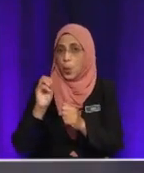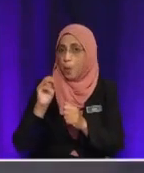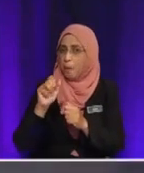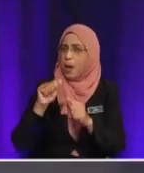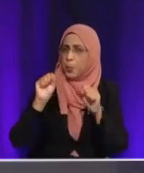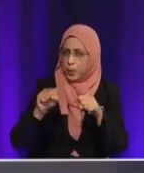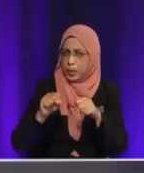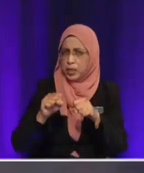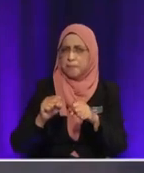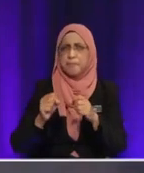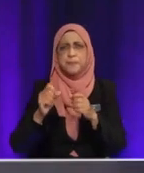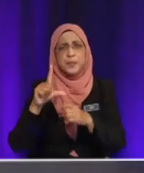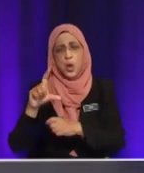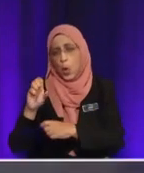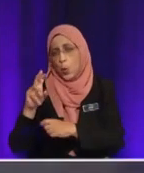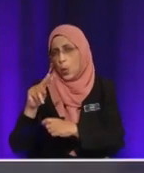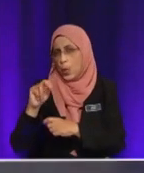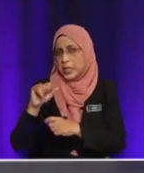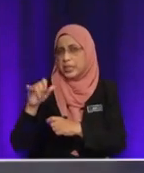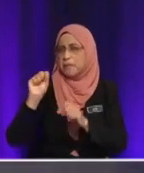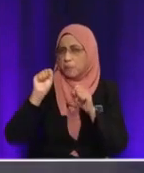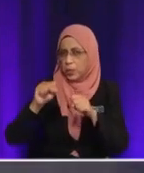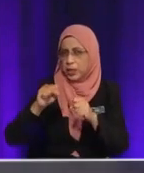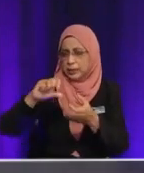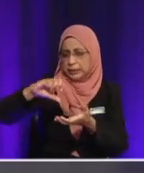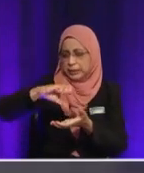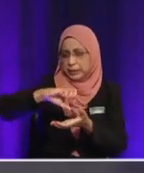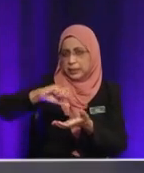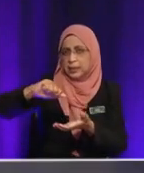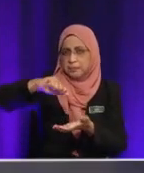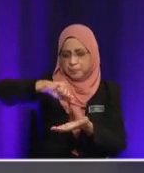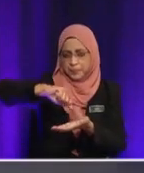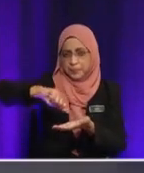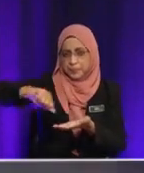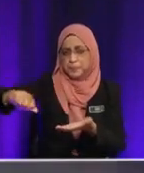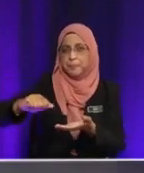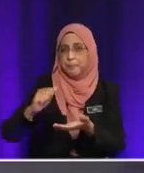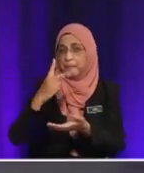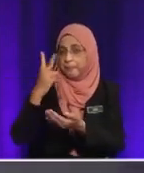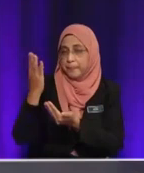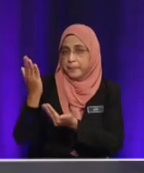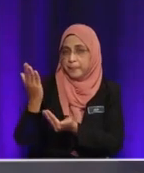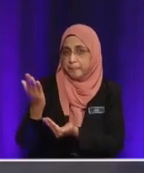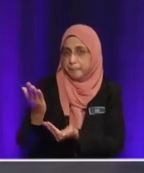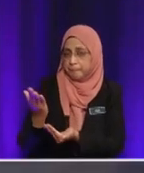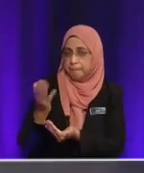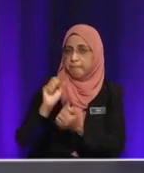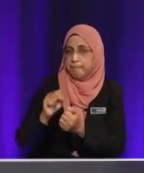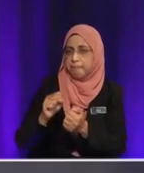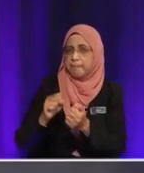lotion. Kita letak kat ni. Okey, bila kita nak buat nak mulakan urutan, Fika, kita kena